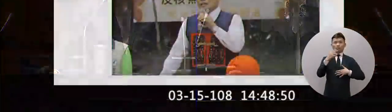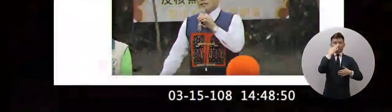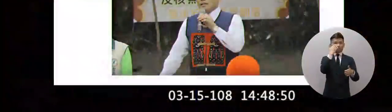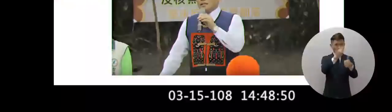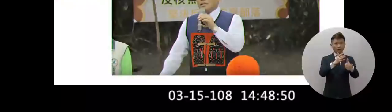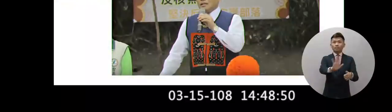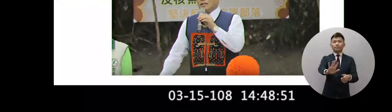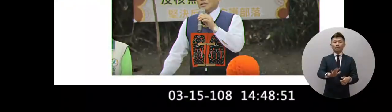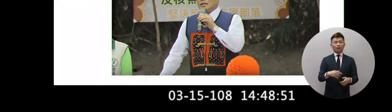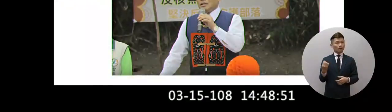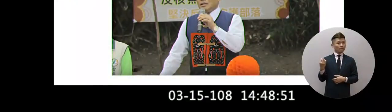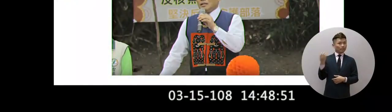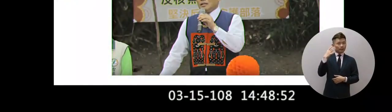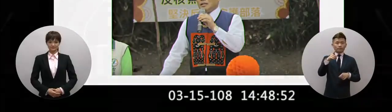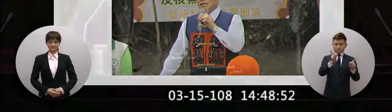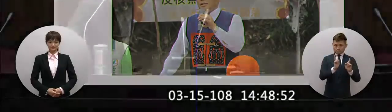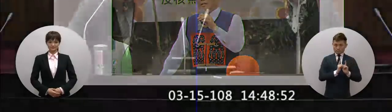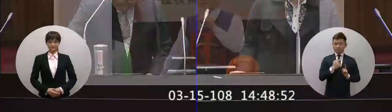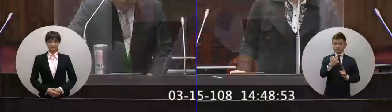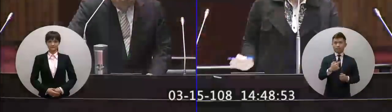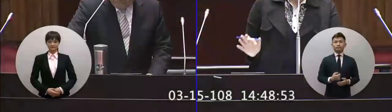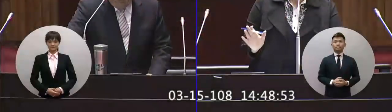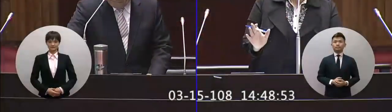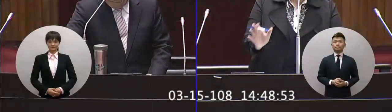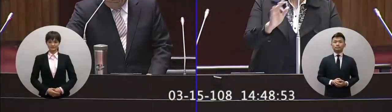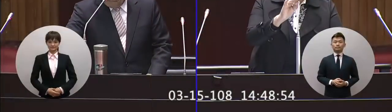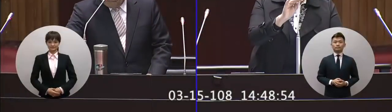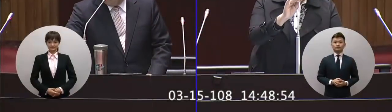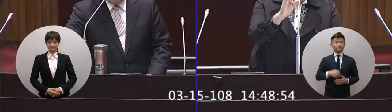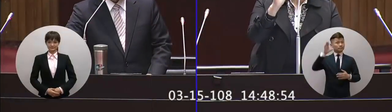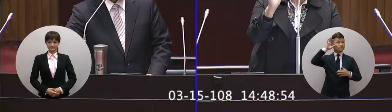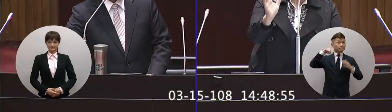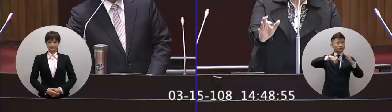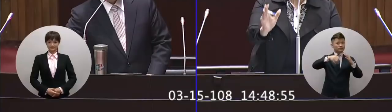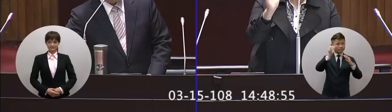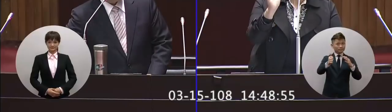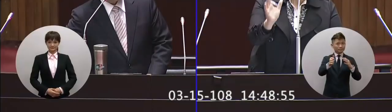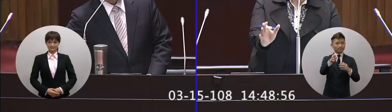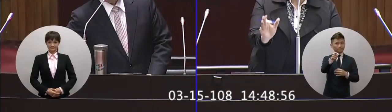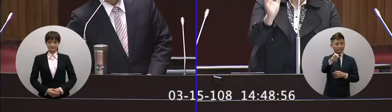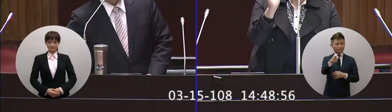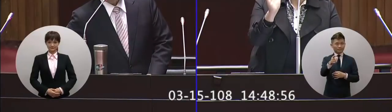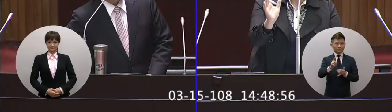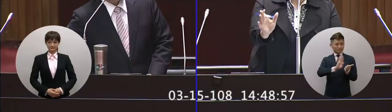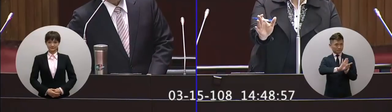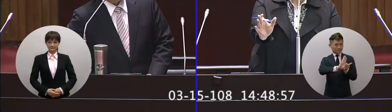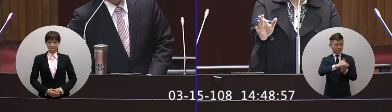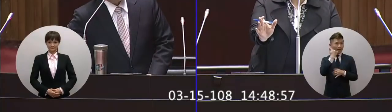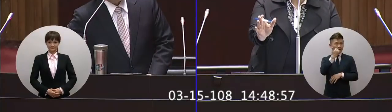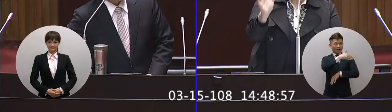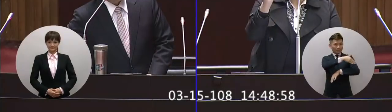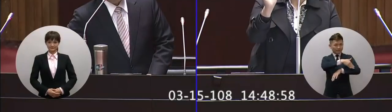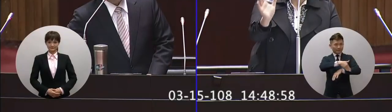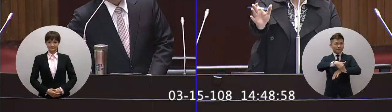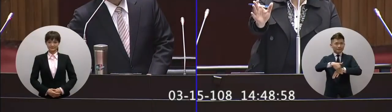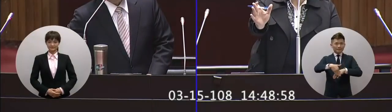的非常感动人心，因为苏院长，你把东海岸每一寸土